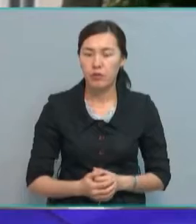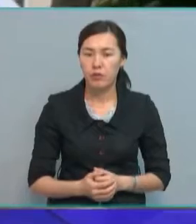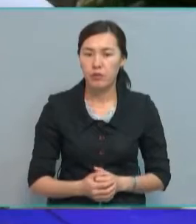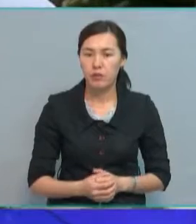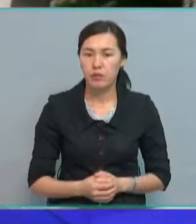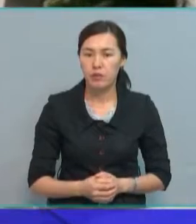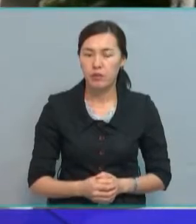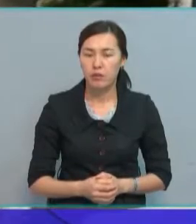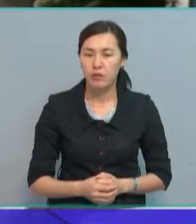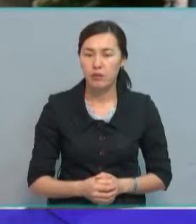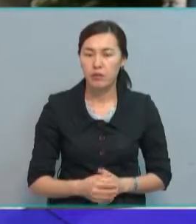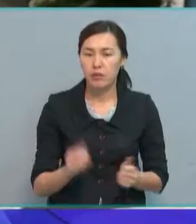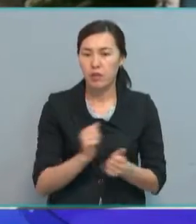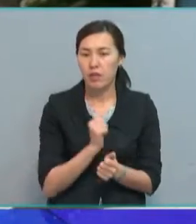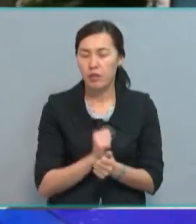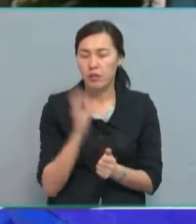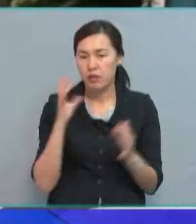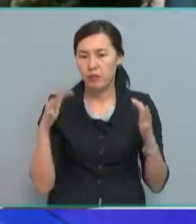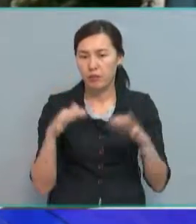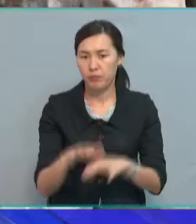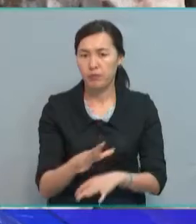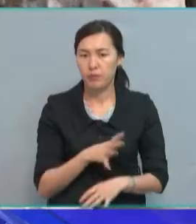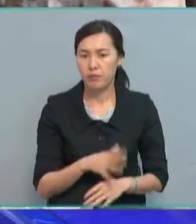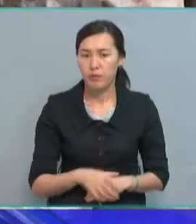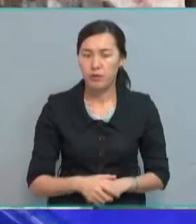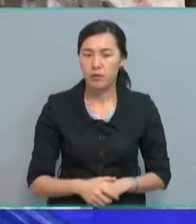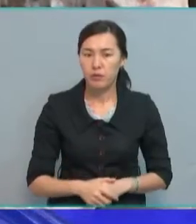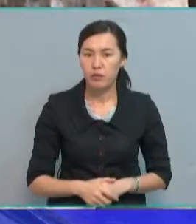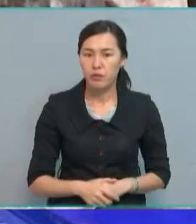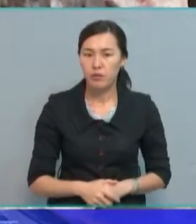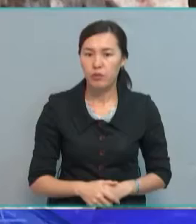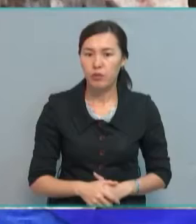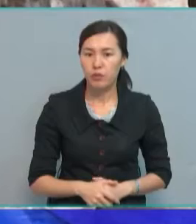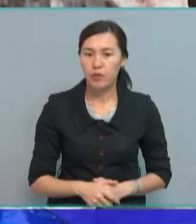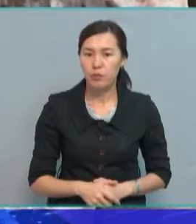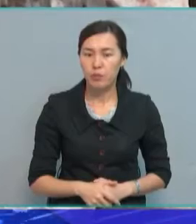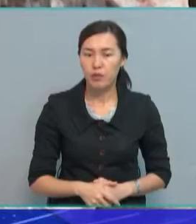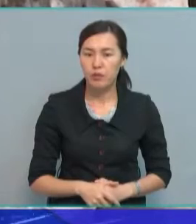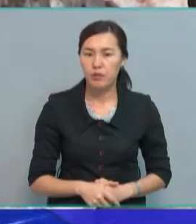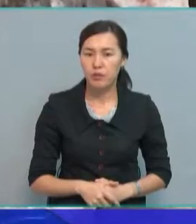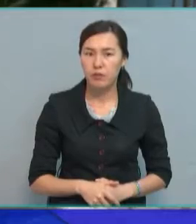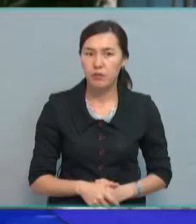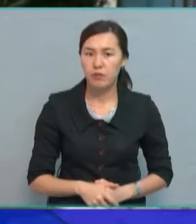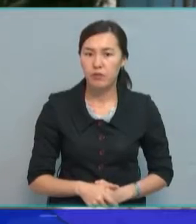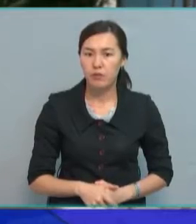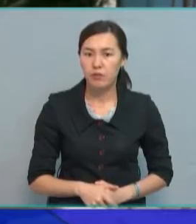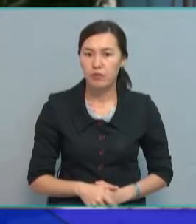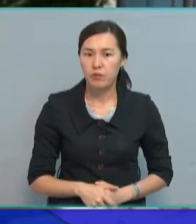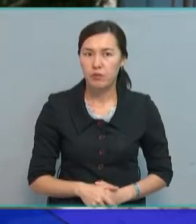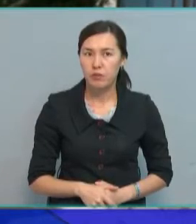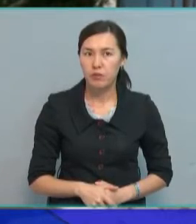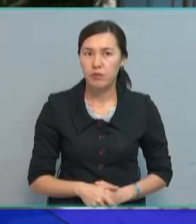Жоқ, әшейін тас жол еді ғой. Бірақ мынандай жоқ еді. Мінекей мына жерден өтіп баратып, біздің екі сиыр ағып кетті сумен. Паспорттары